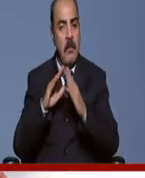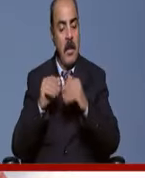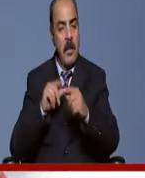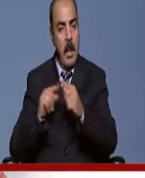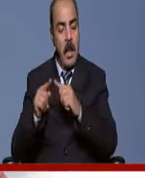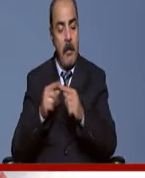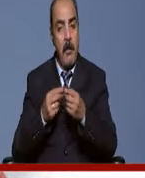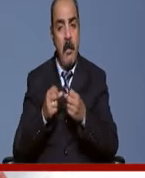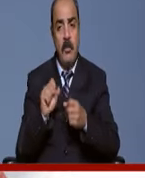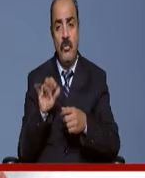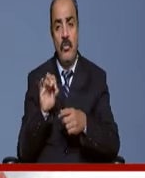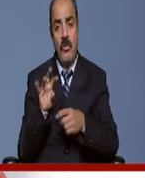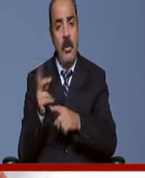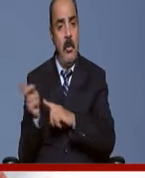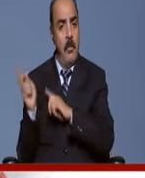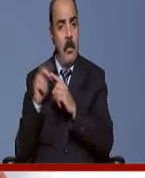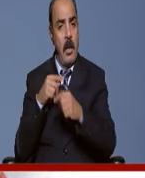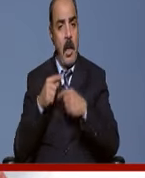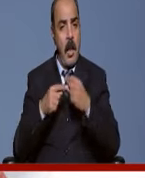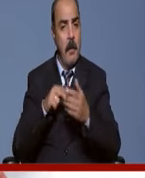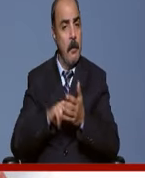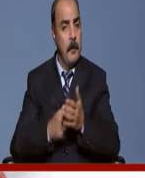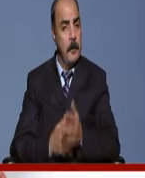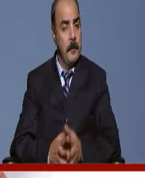بضعه شهور كنا نتكلم